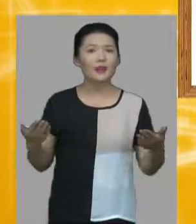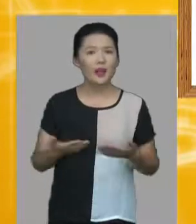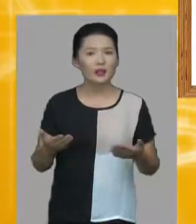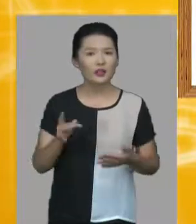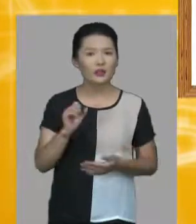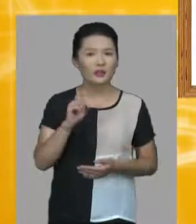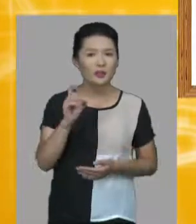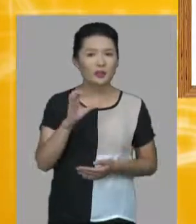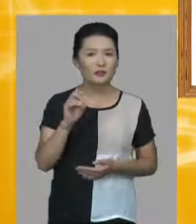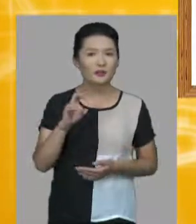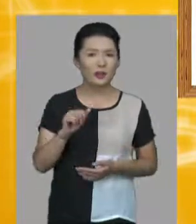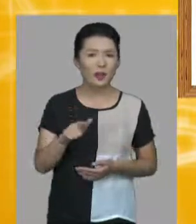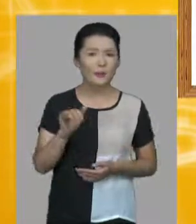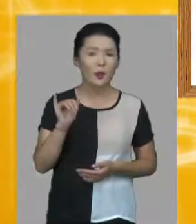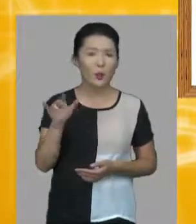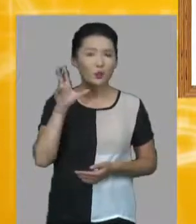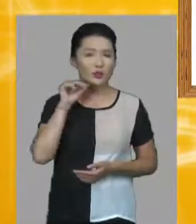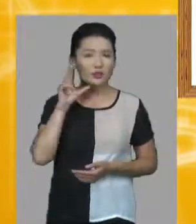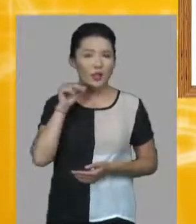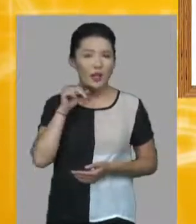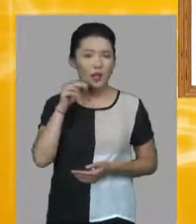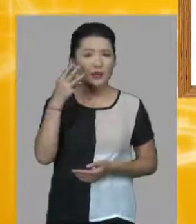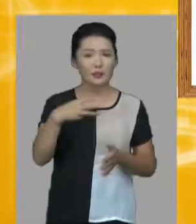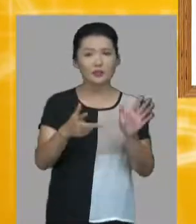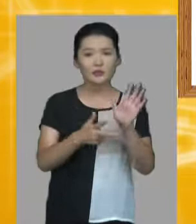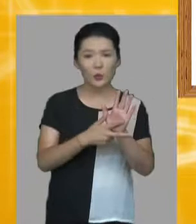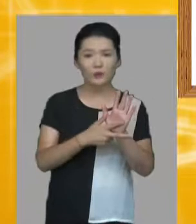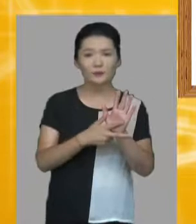Какие разрядные слагаемые у числа